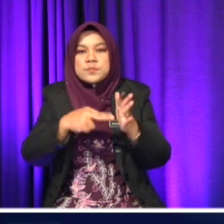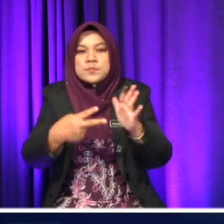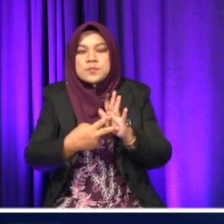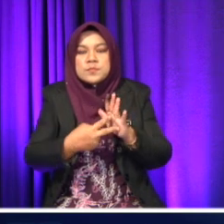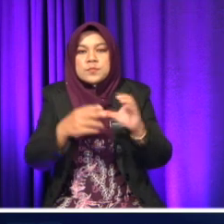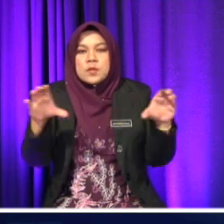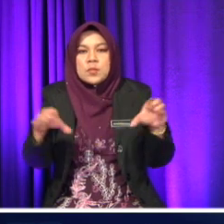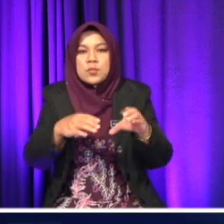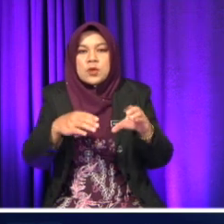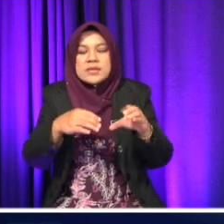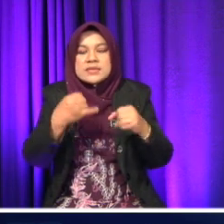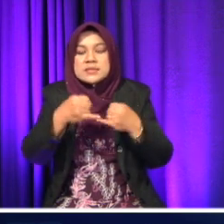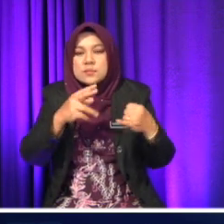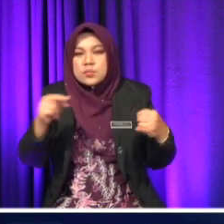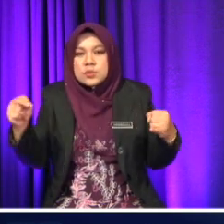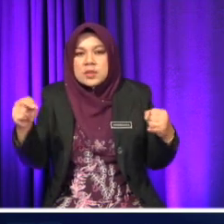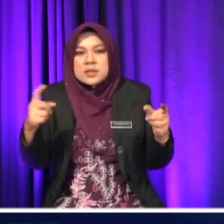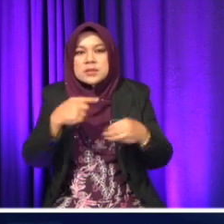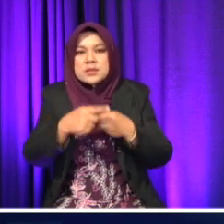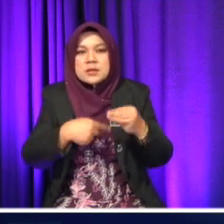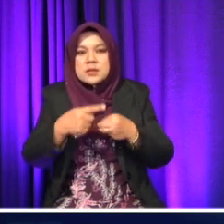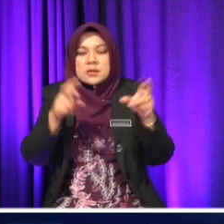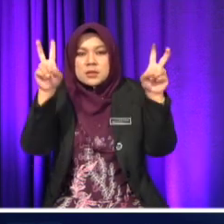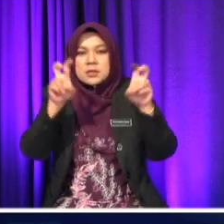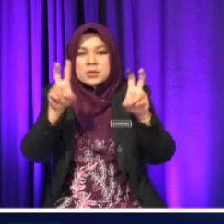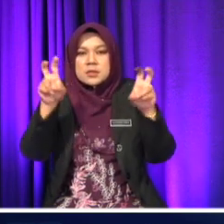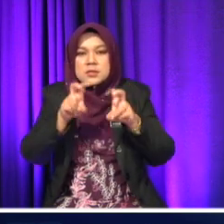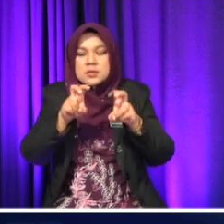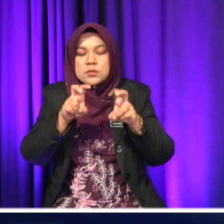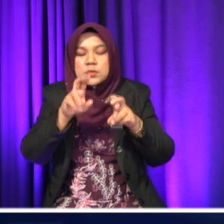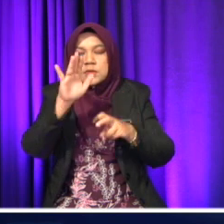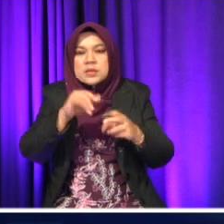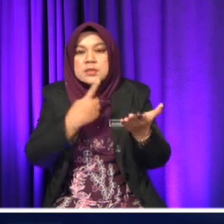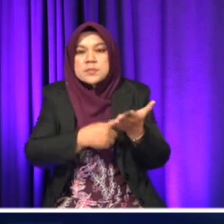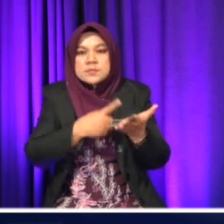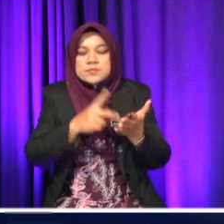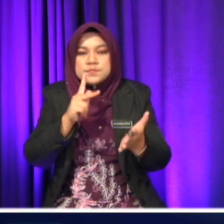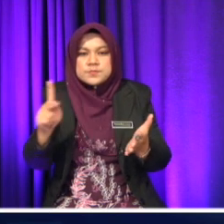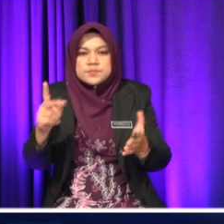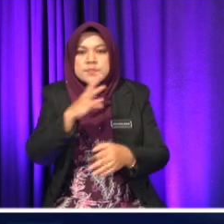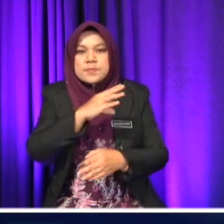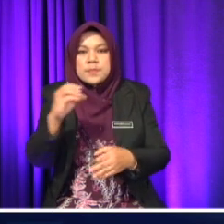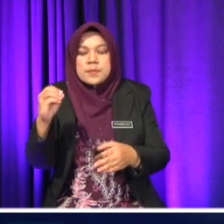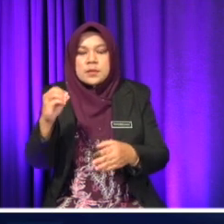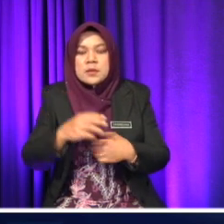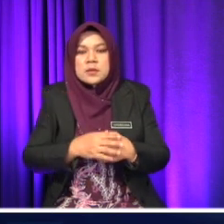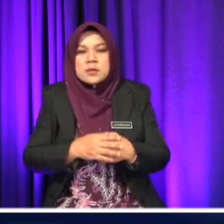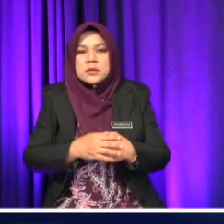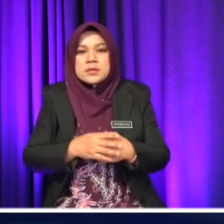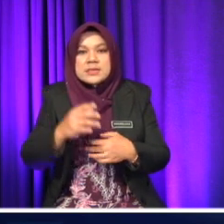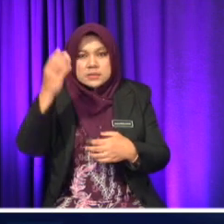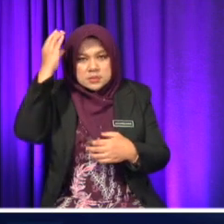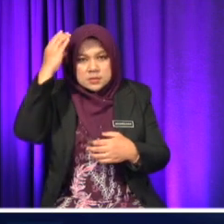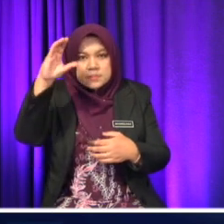kesimpulan tentang tajuk tentang isu yang kita bincangkan dan kritis